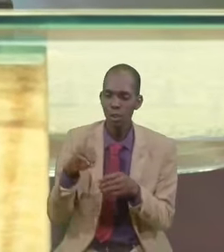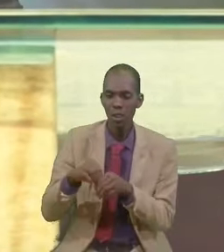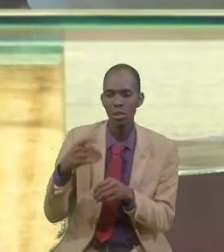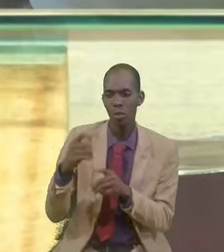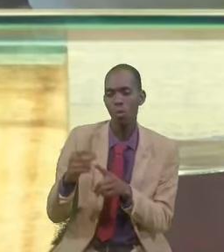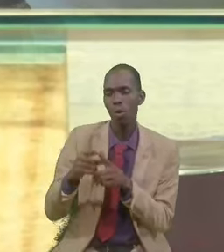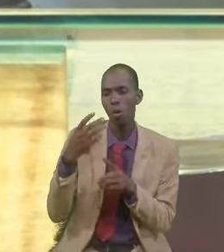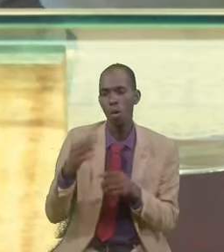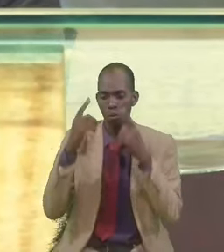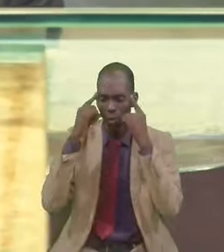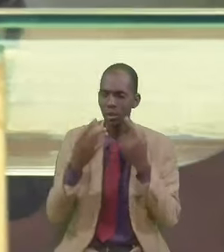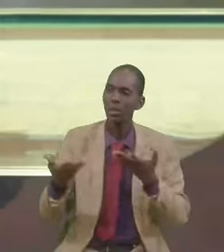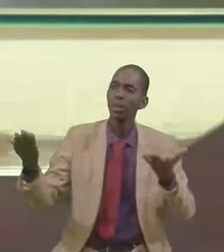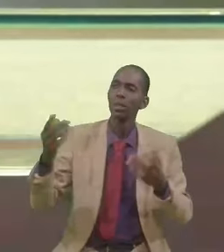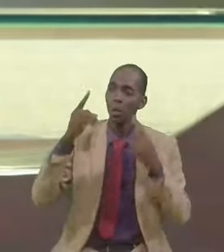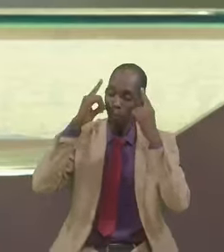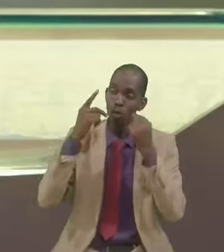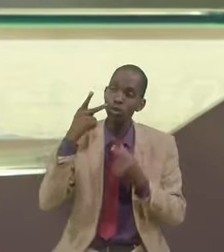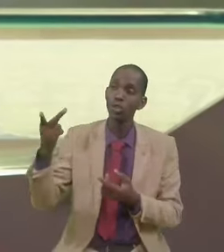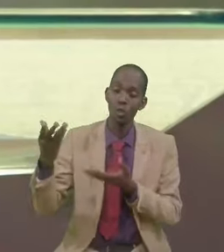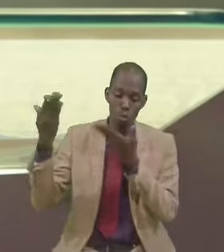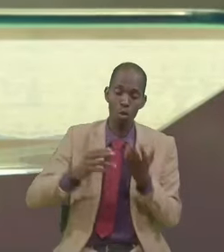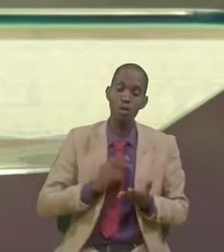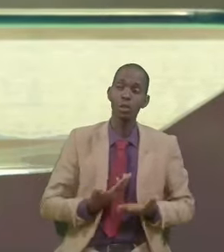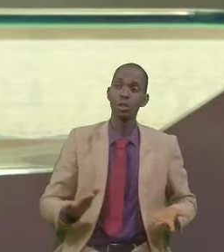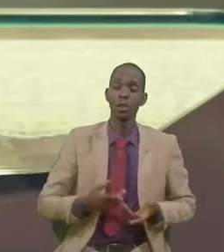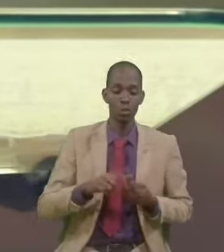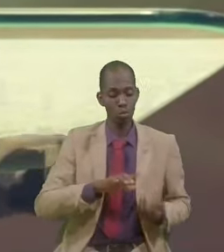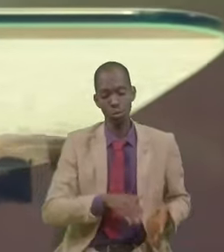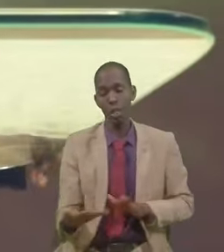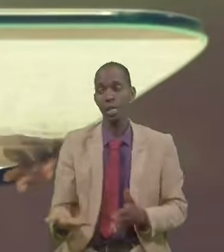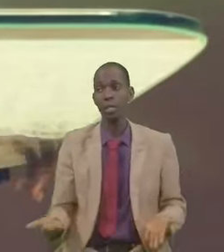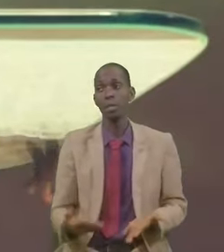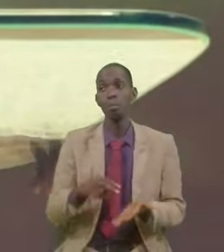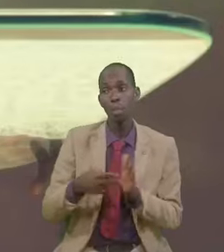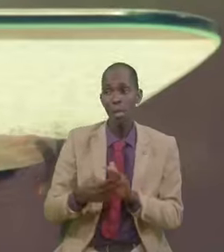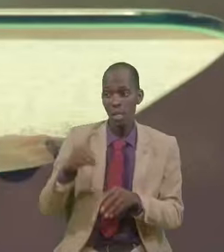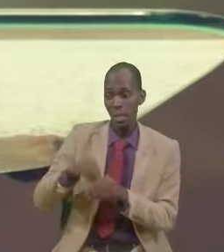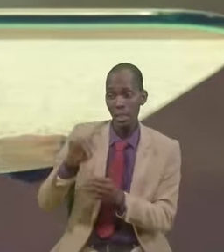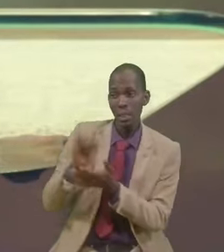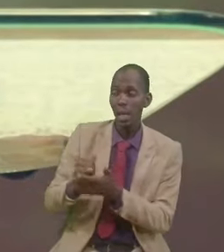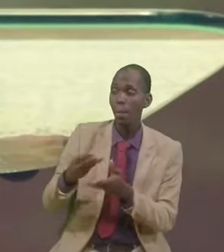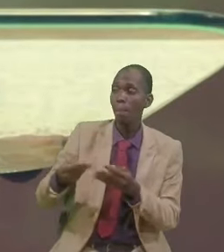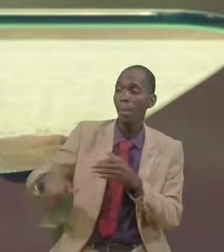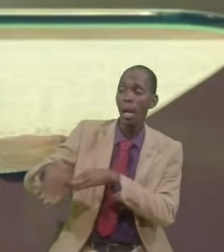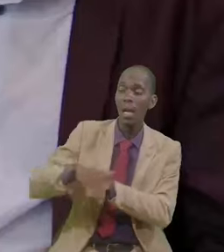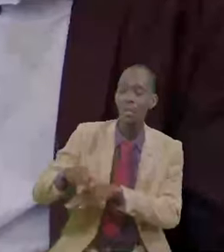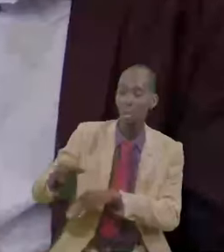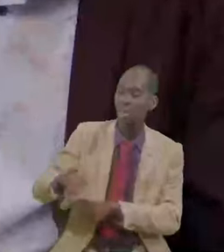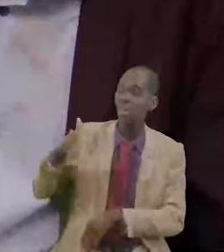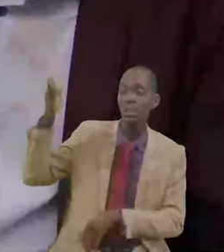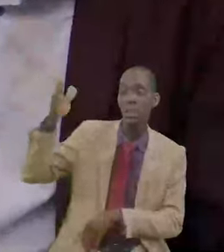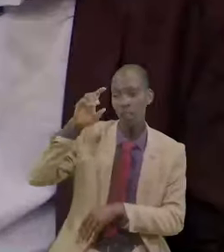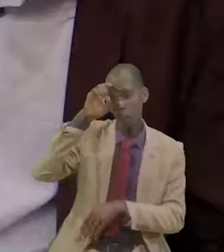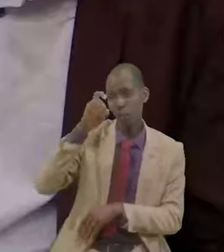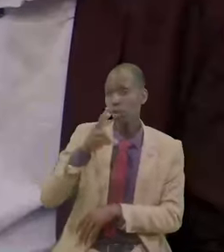en Égypte? Et tu nous as amené ici. Et il se crée là avec Moïse. Cette accusation, c'est ce qui réellement, c'est ce qui les